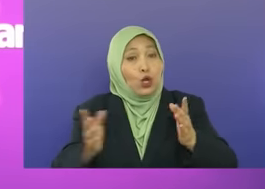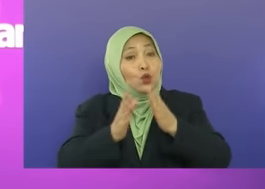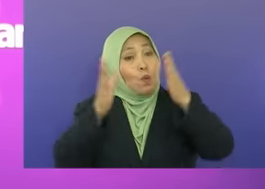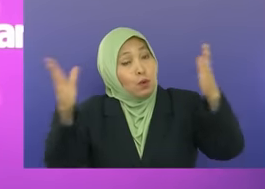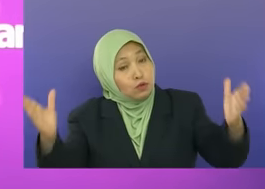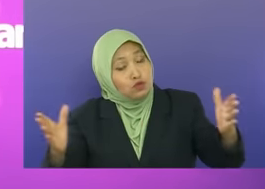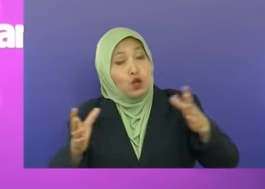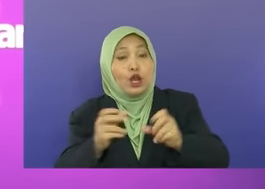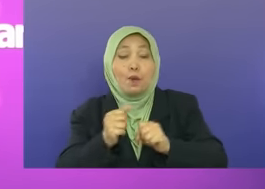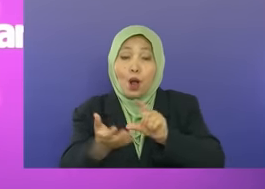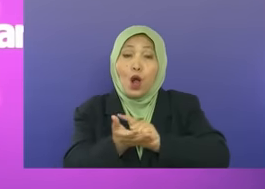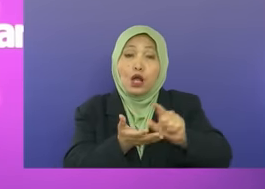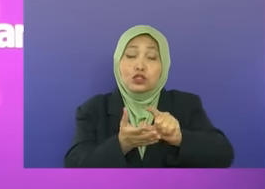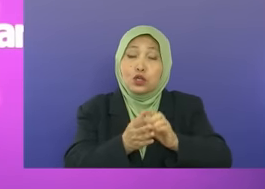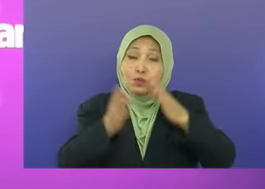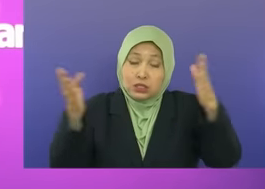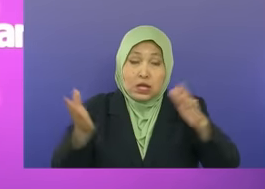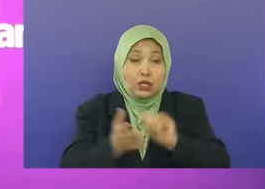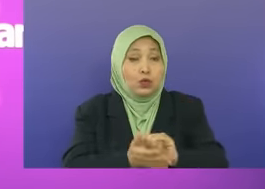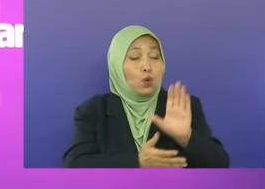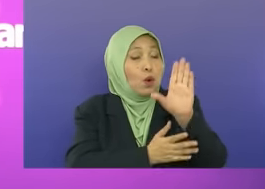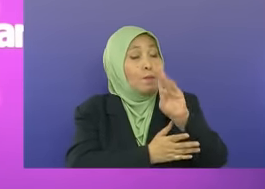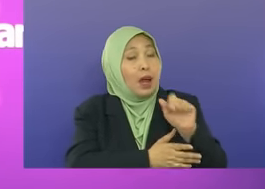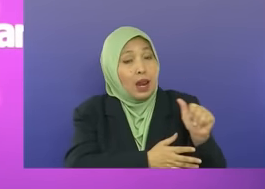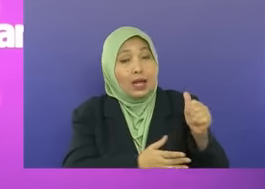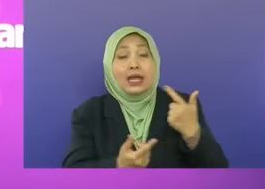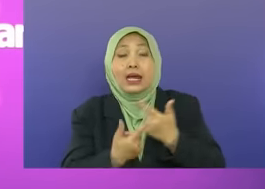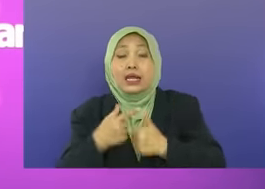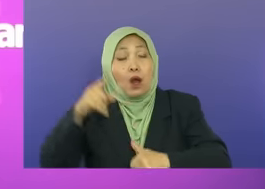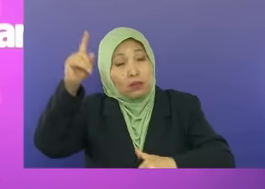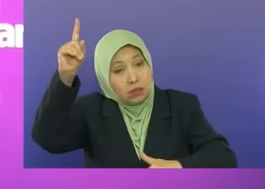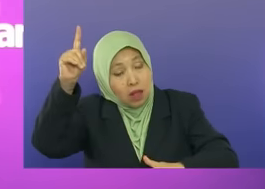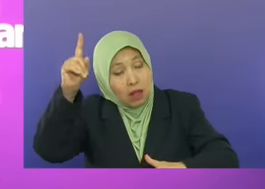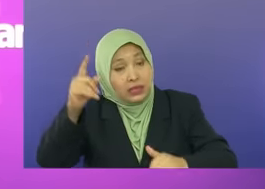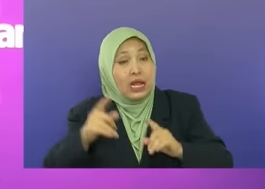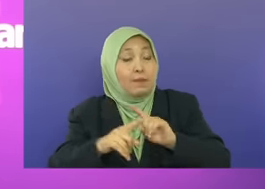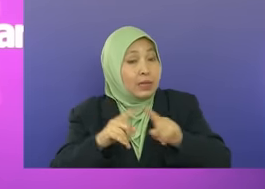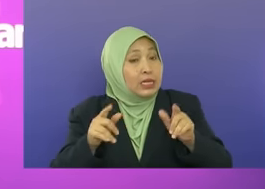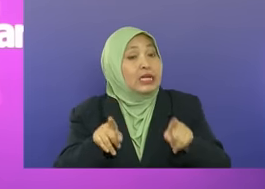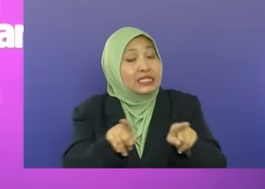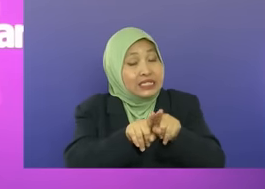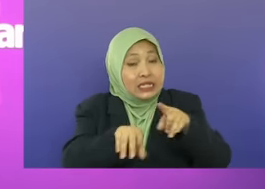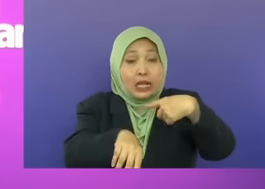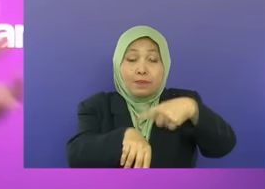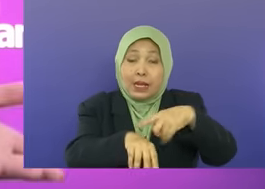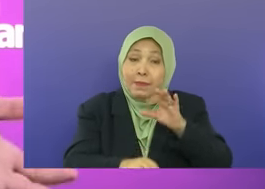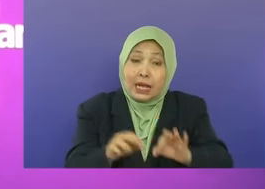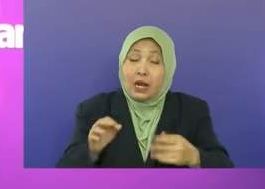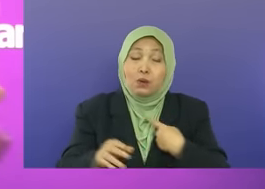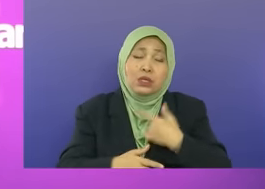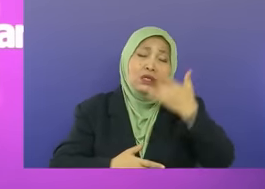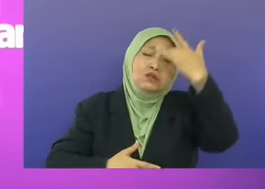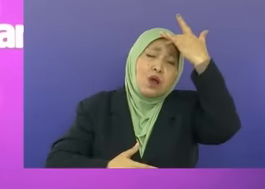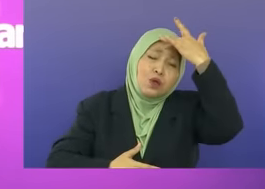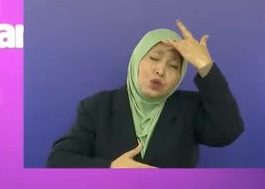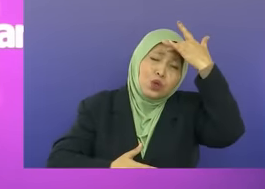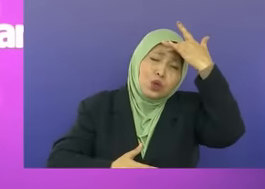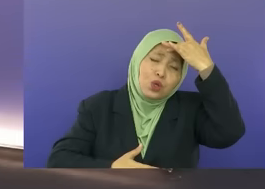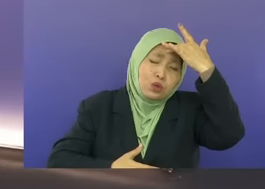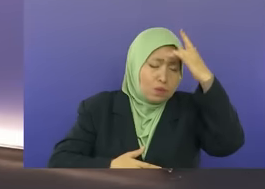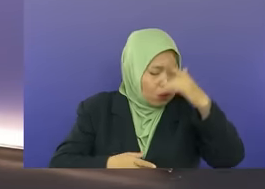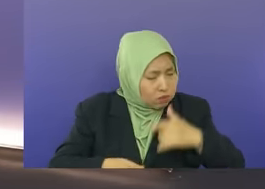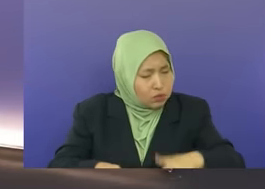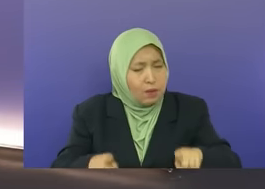kita dapat gaji besar itu juga adalah bala daripada Allah Subhanahu Wa Ta'ala tetapi dalam artian sama kalau kita sakit kapur sebagainya juga